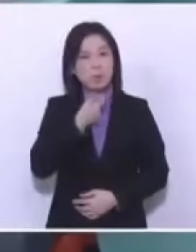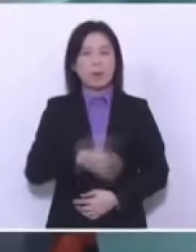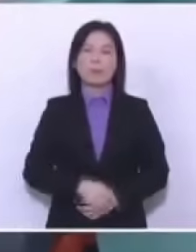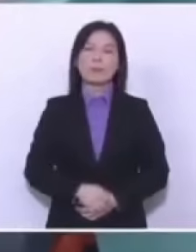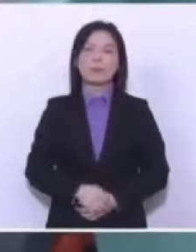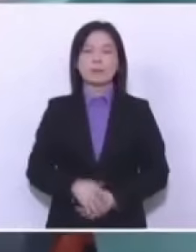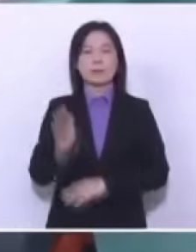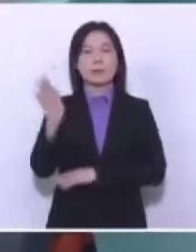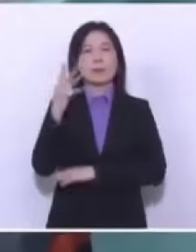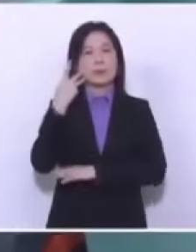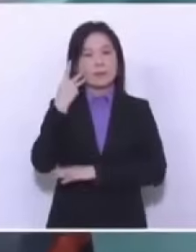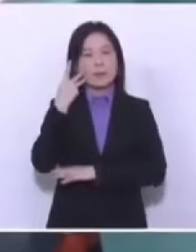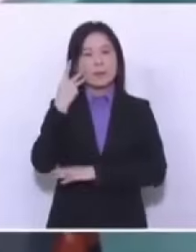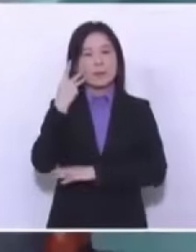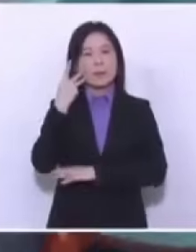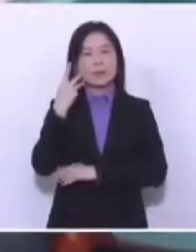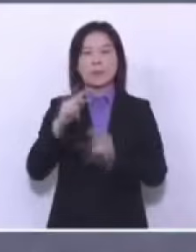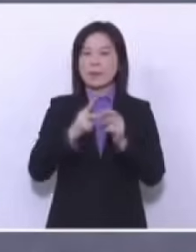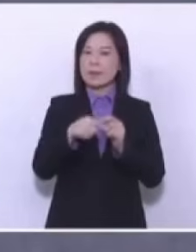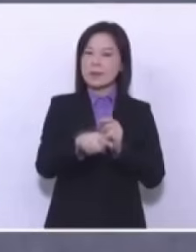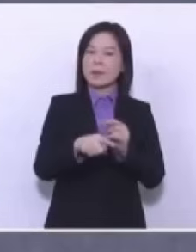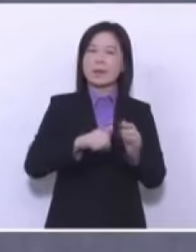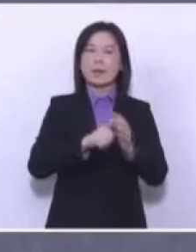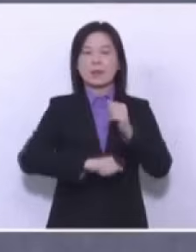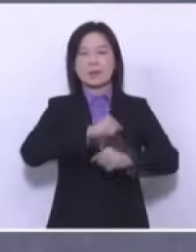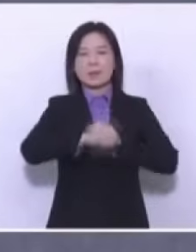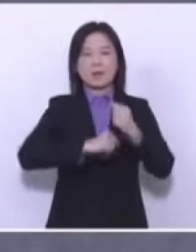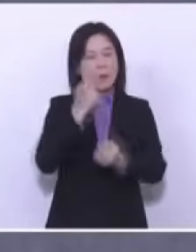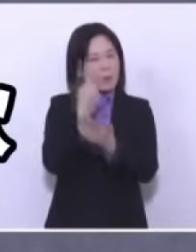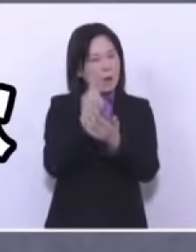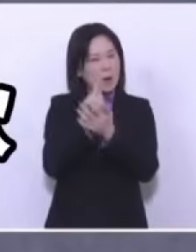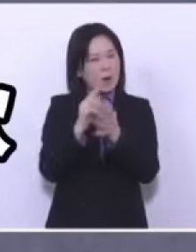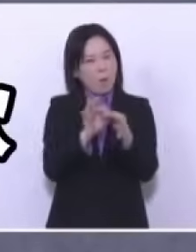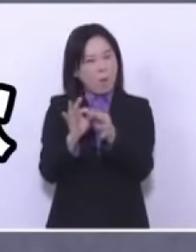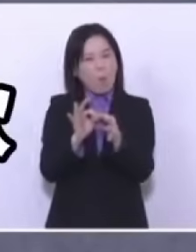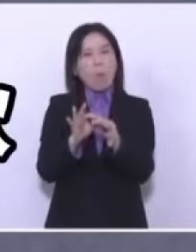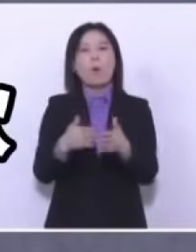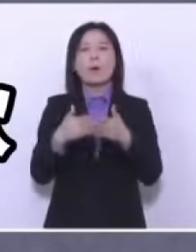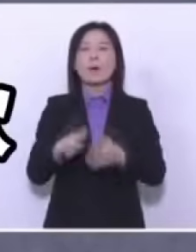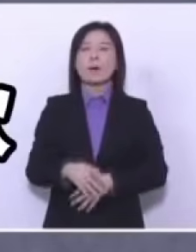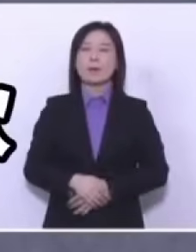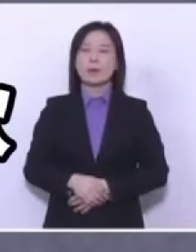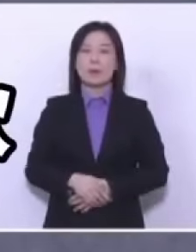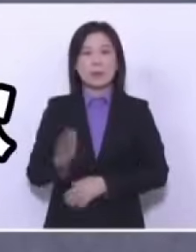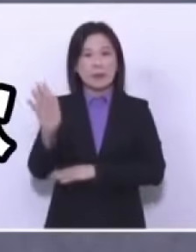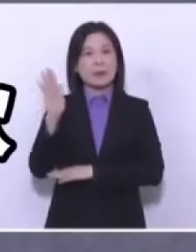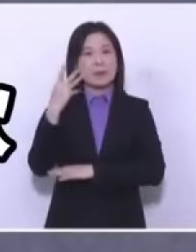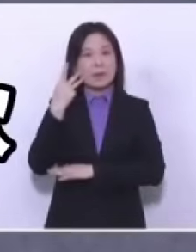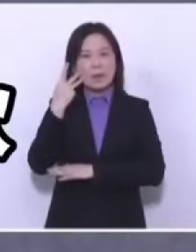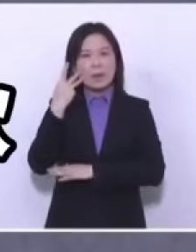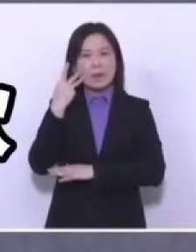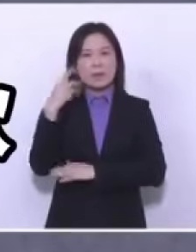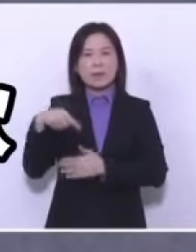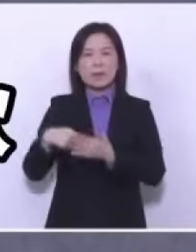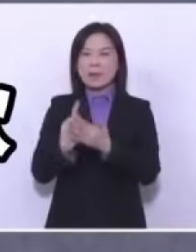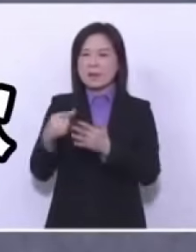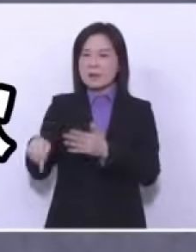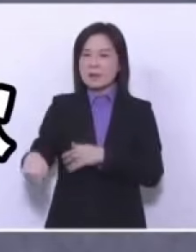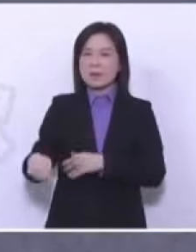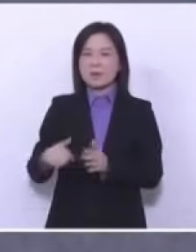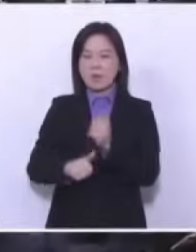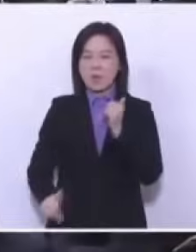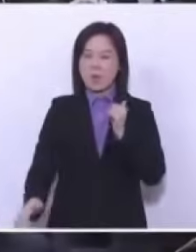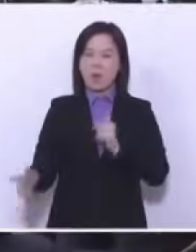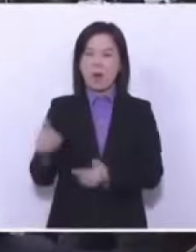政治应该要落实在人民生活的每一天，政治不应该只有向下一代提